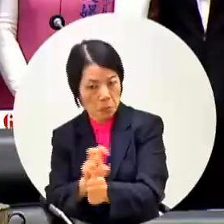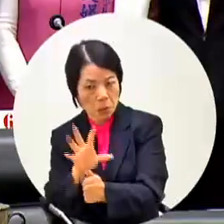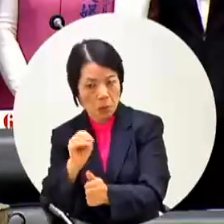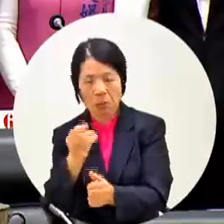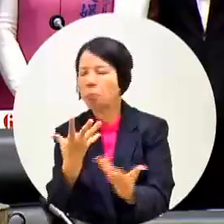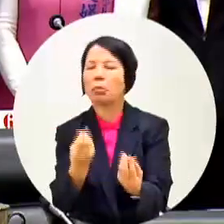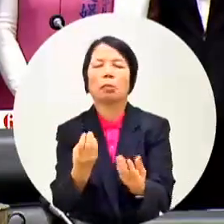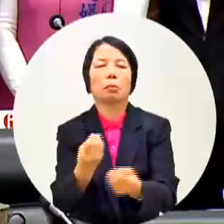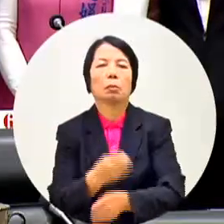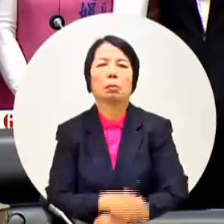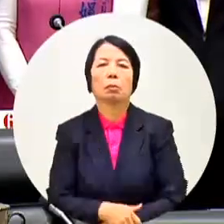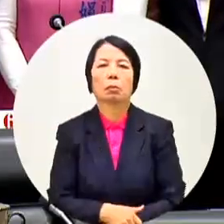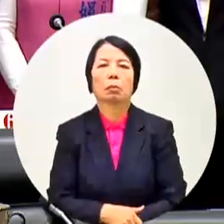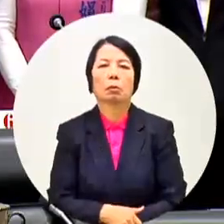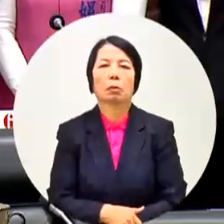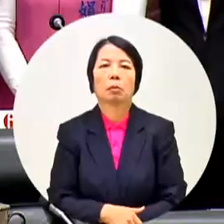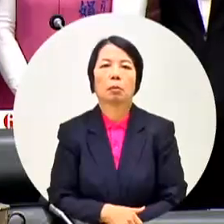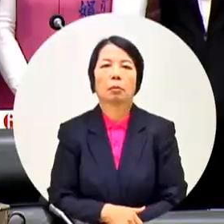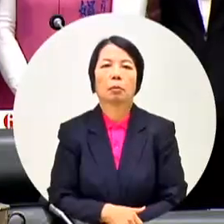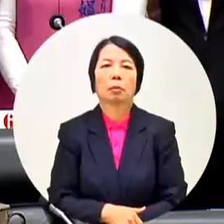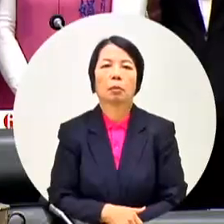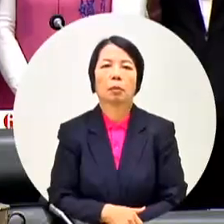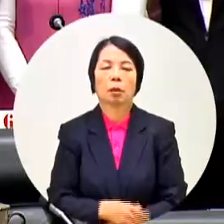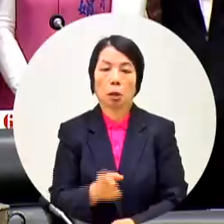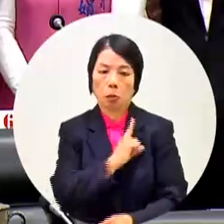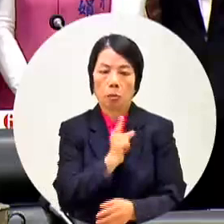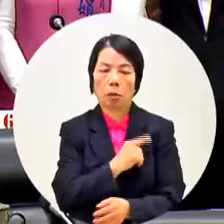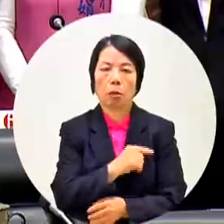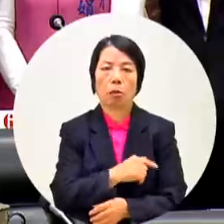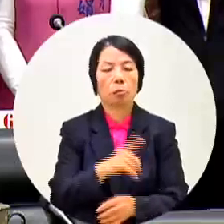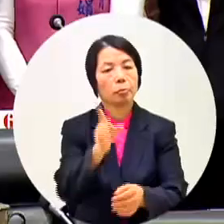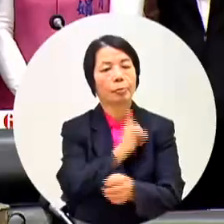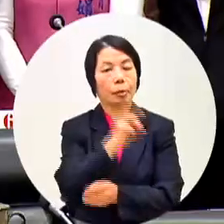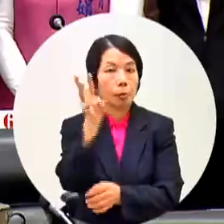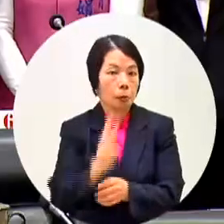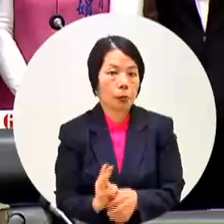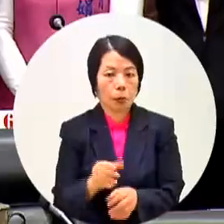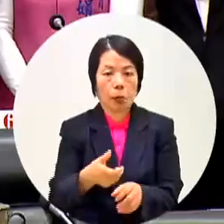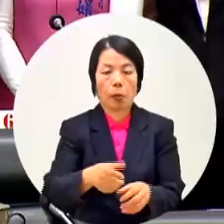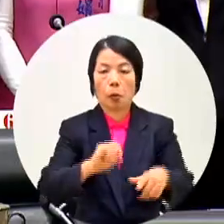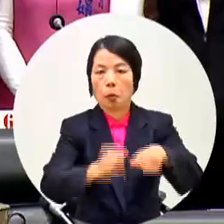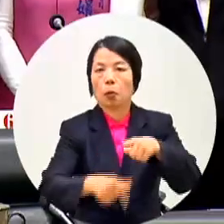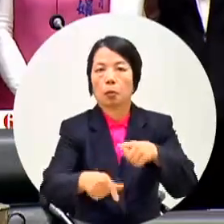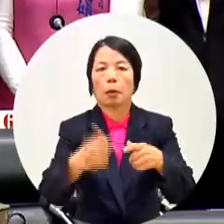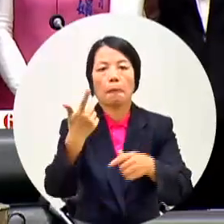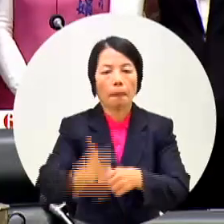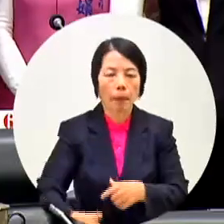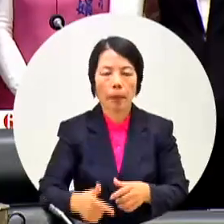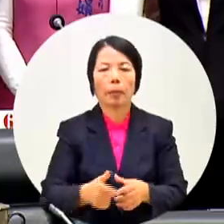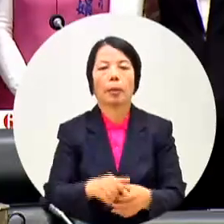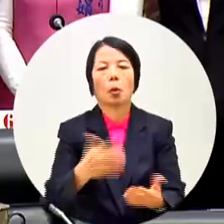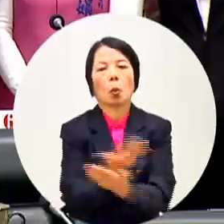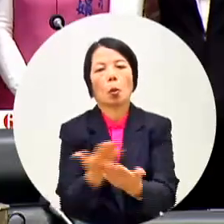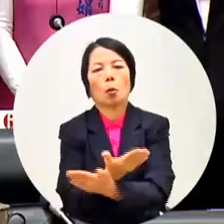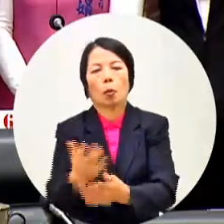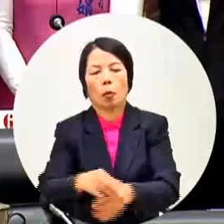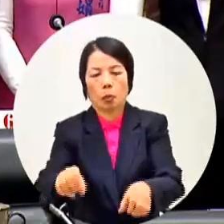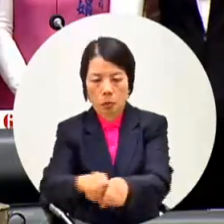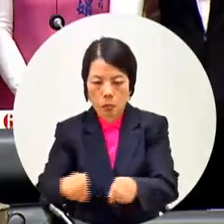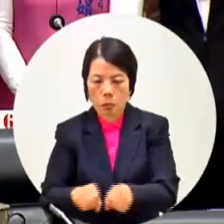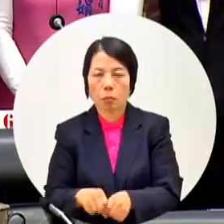我想并没有。连自来水公司现在也开始慢慢在换淘汰换管而已，那更何况这